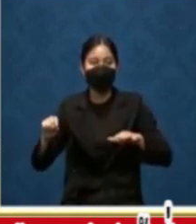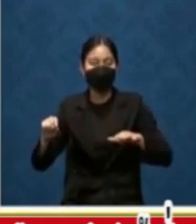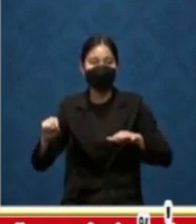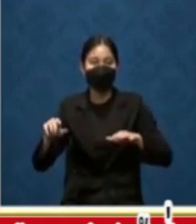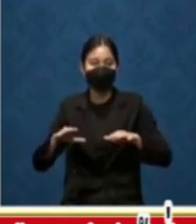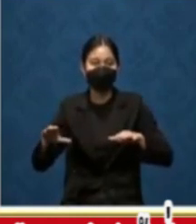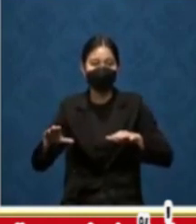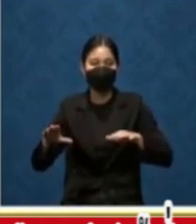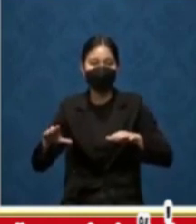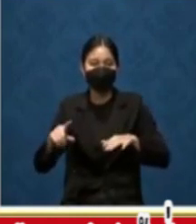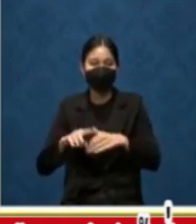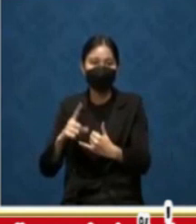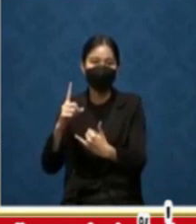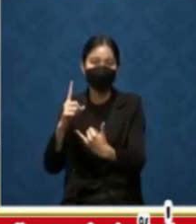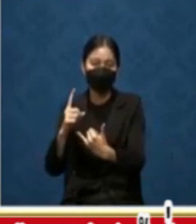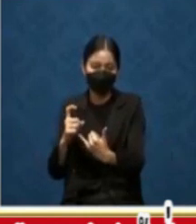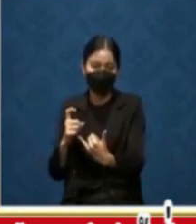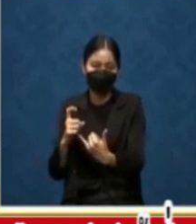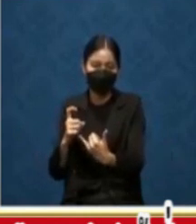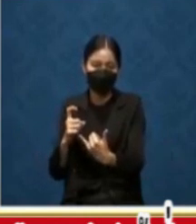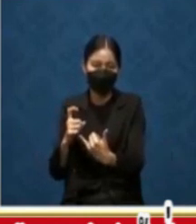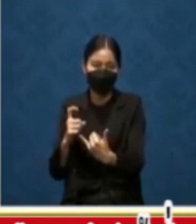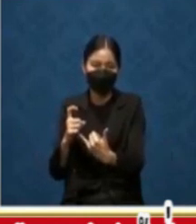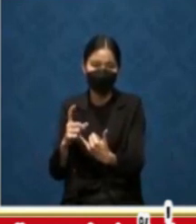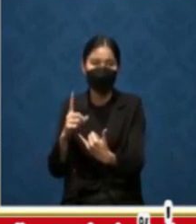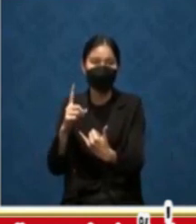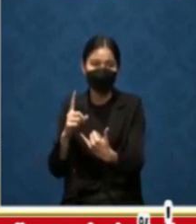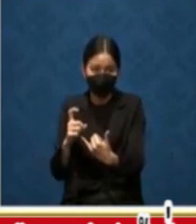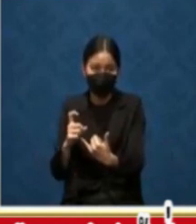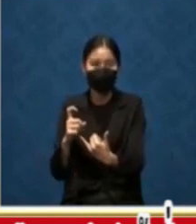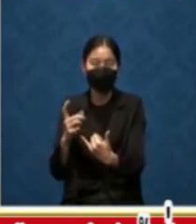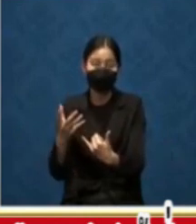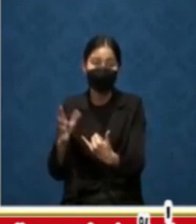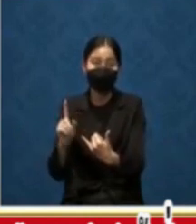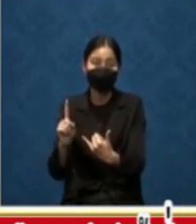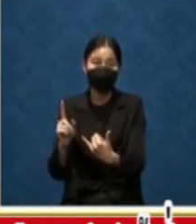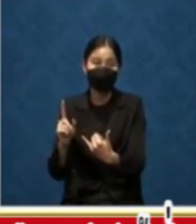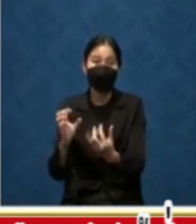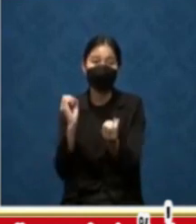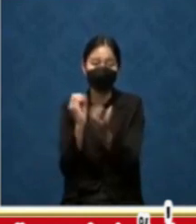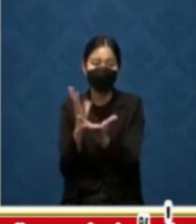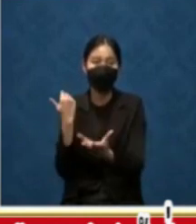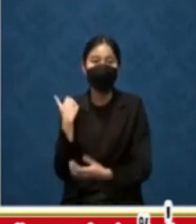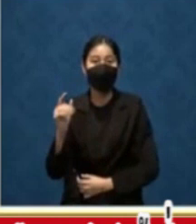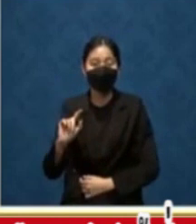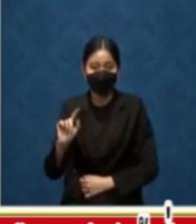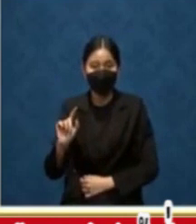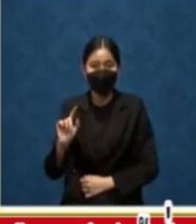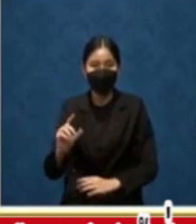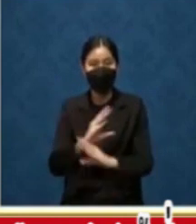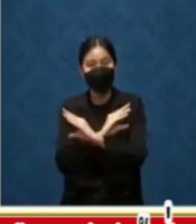ต้องเสียชีวิตเด็กเสียชีวิตแล้วคิดว่าอะไรจะถามมา